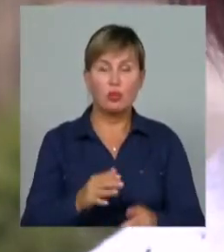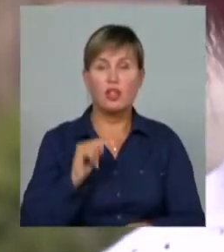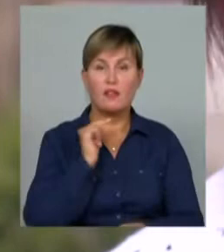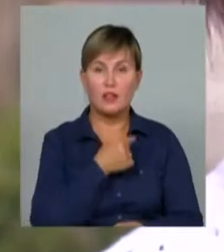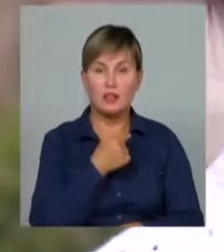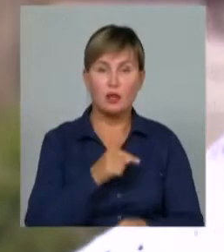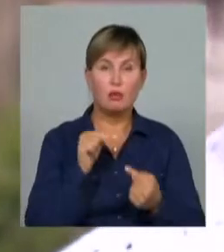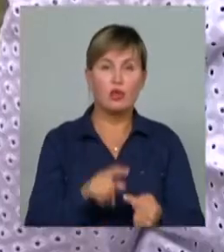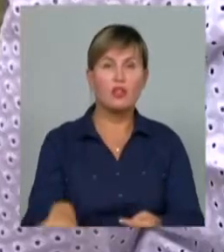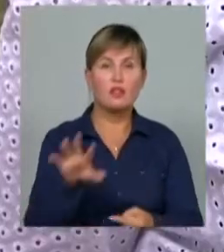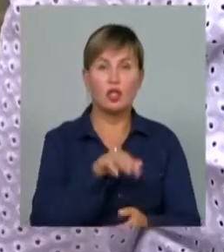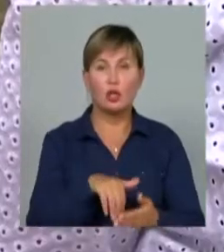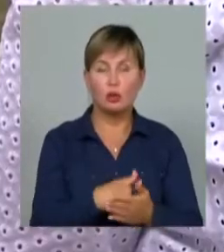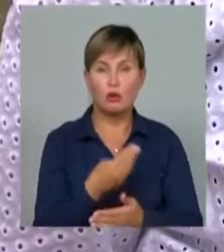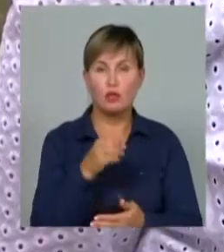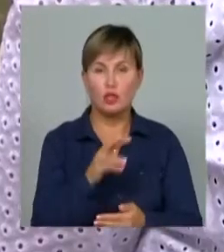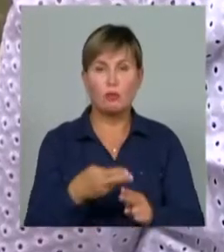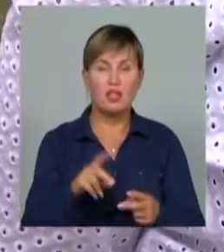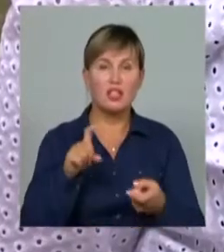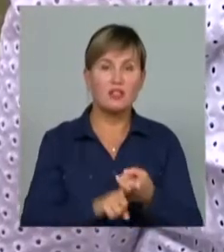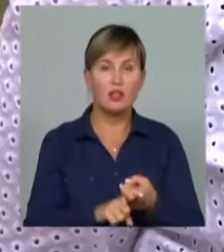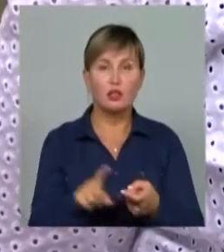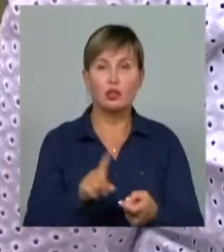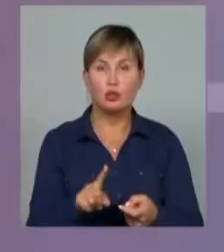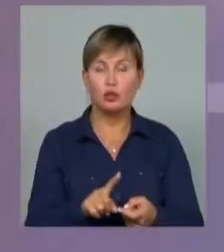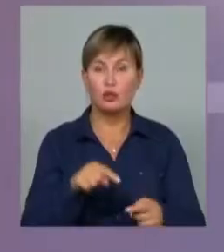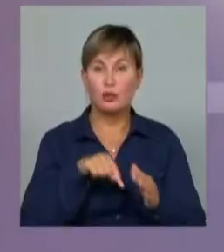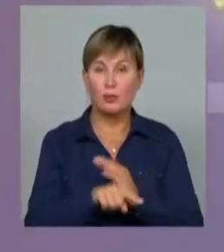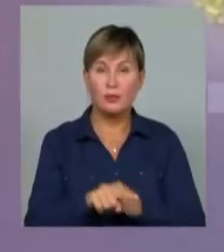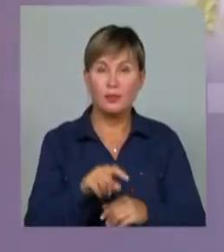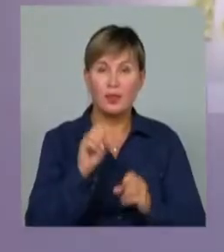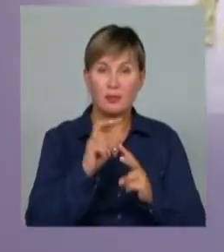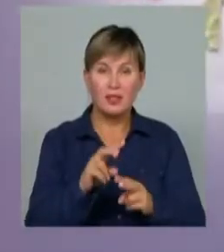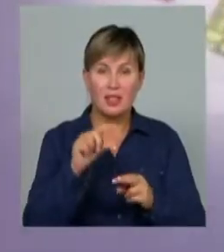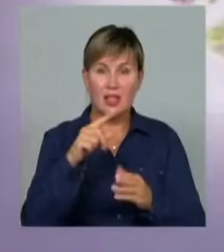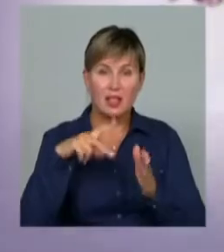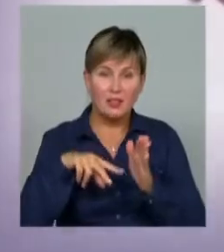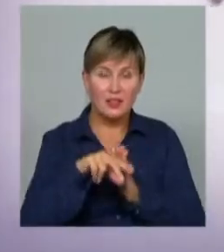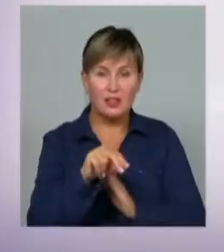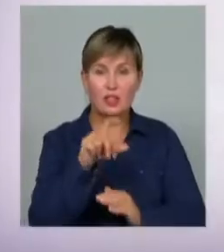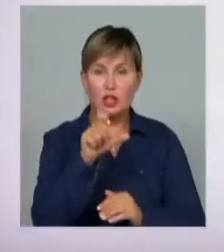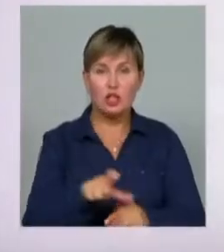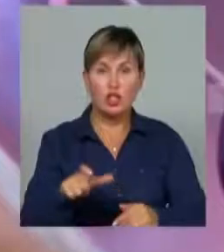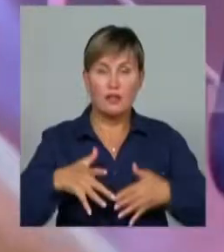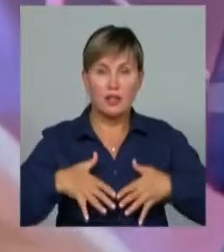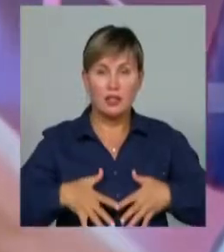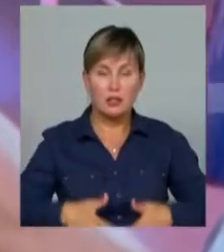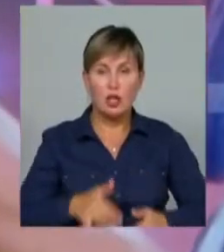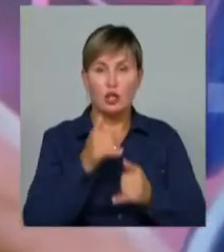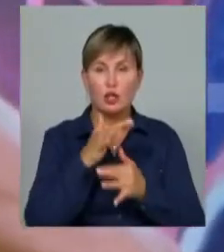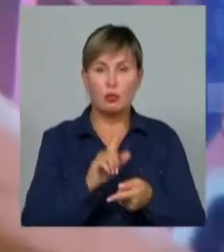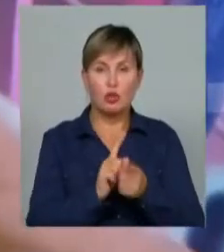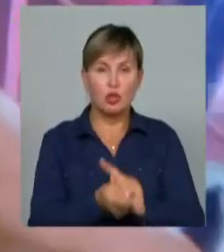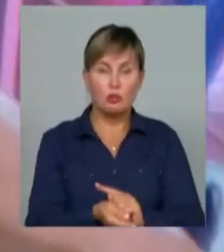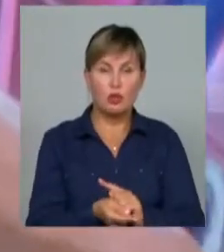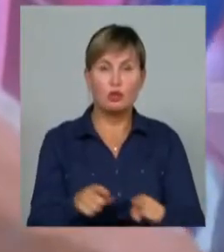эффективна против всех его новых штаммов. Это связано с тем, что спайк-протеин, с помощью которого вирус фиксируется на человеческих клетках, не может